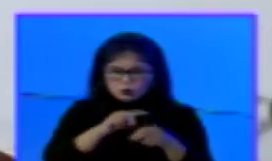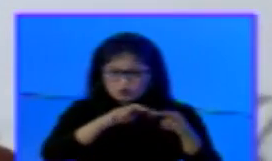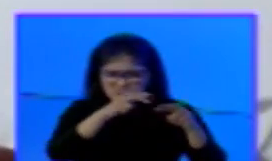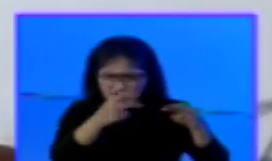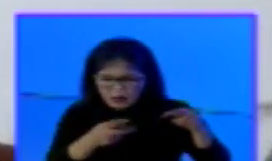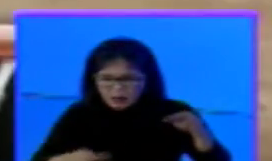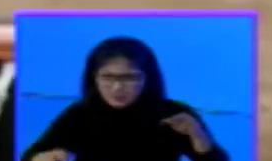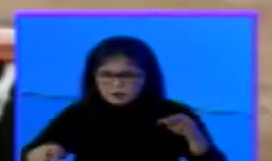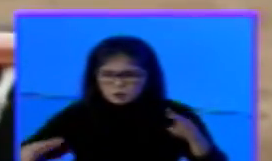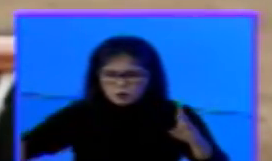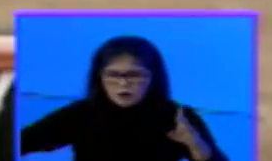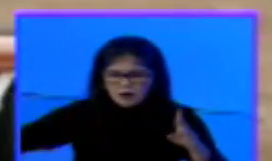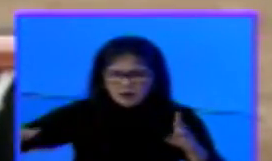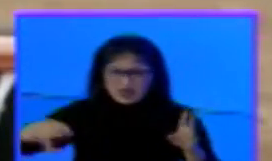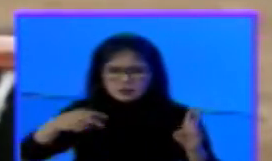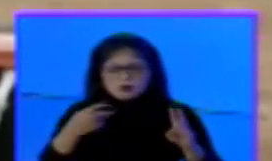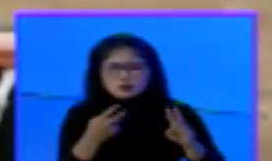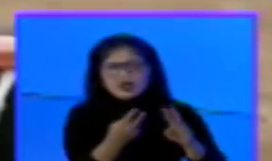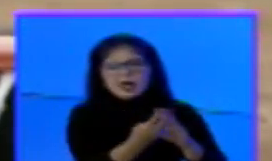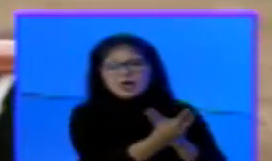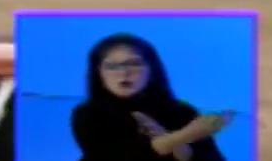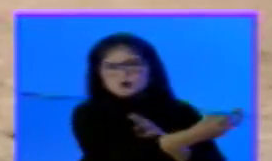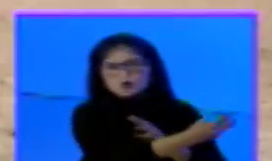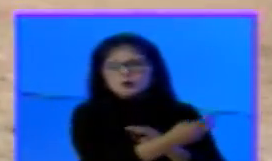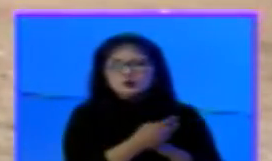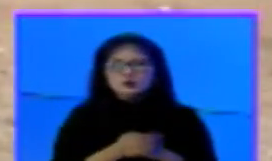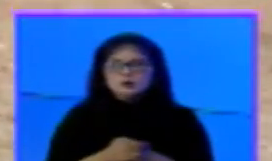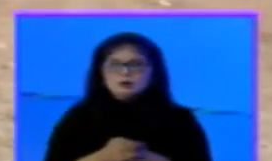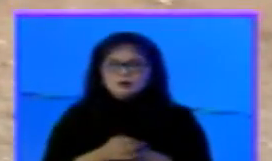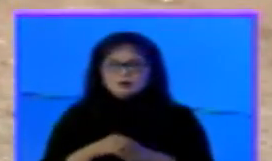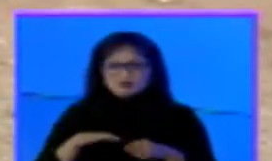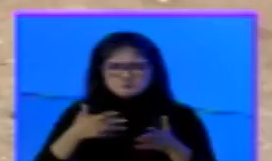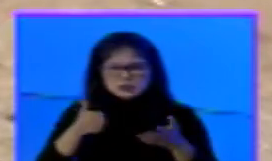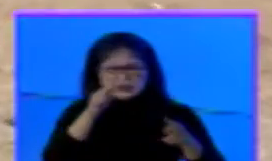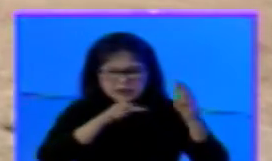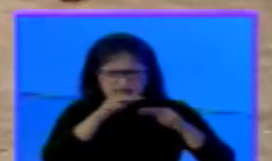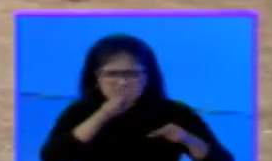dan Polri mengerahkan 2 kapal, helikopter serta drone bawah laut dan melakukan penyisiran